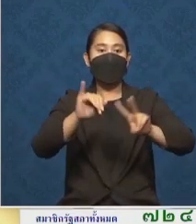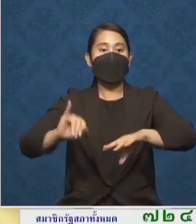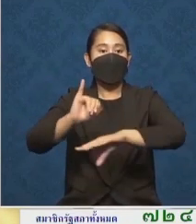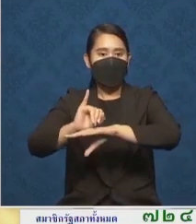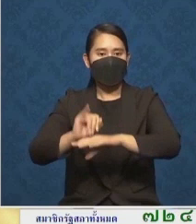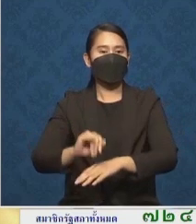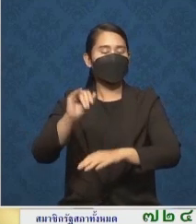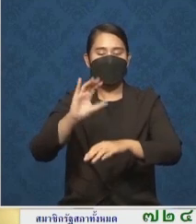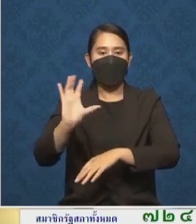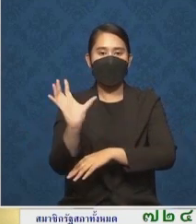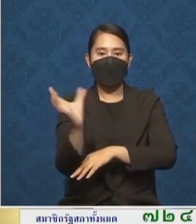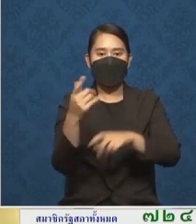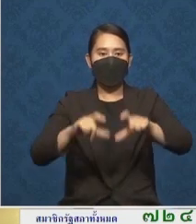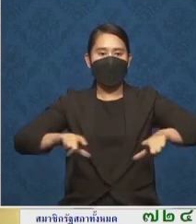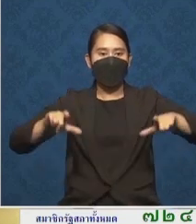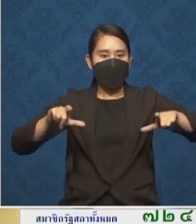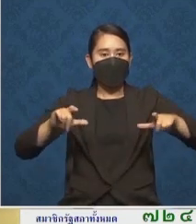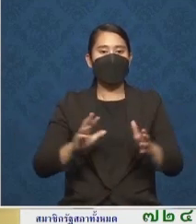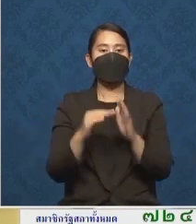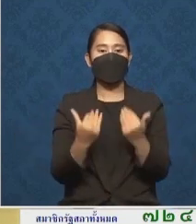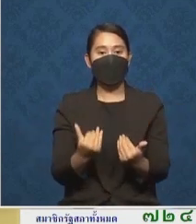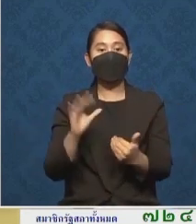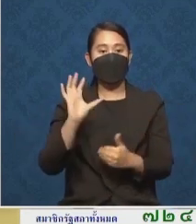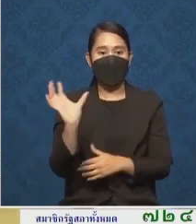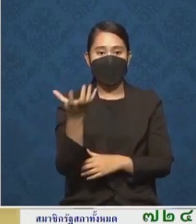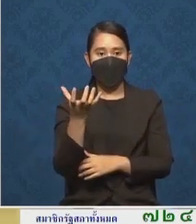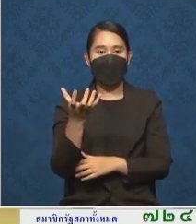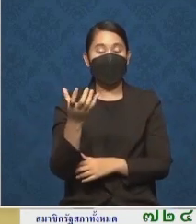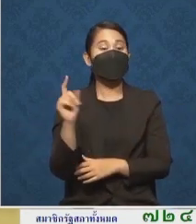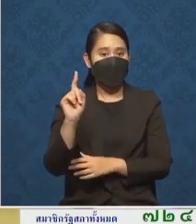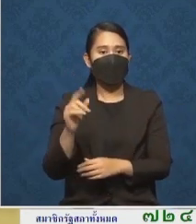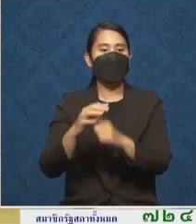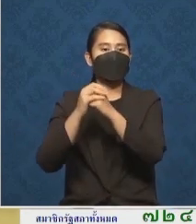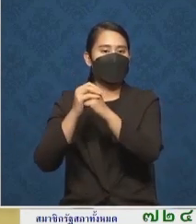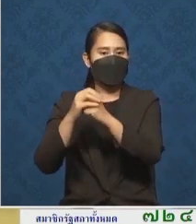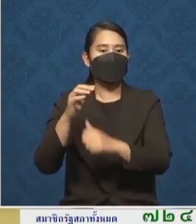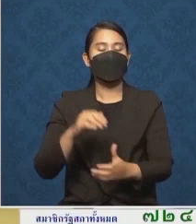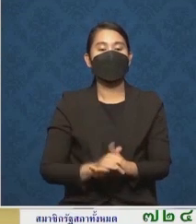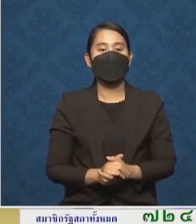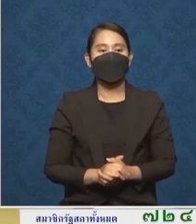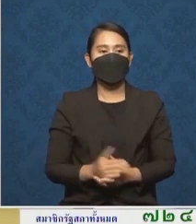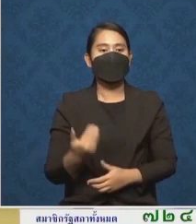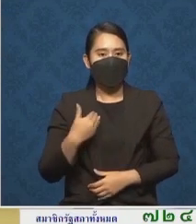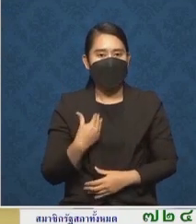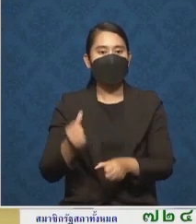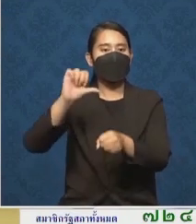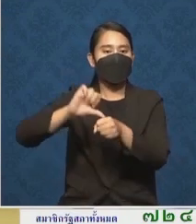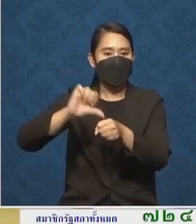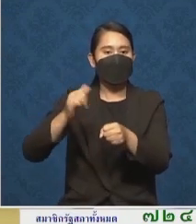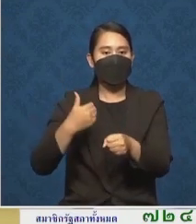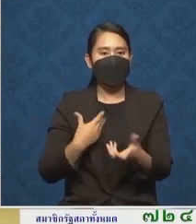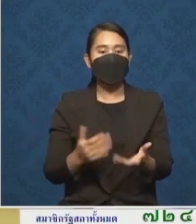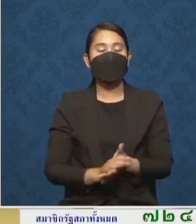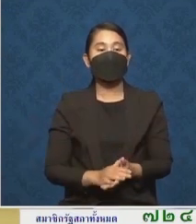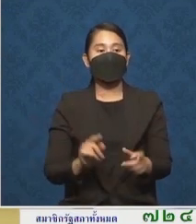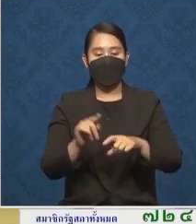สุในโลกวันนี้ติดอัดับโรคก็คมี pigment ก็คอทด้อนออกกลางแต่ว่าถ้าสนัมบ